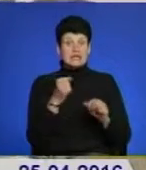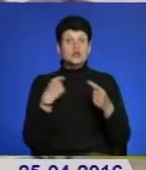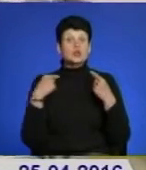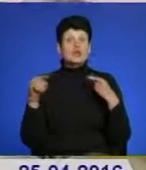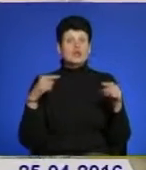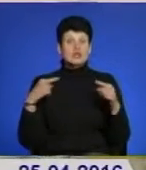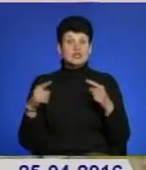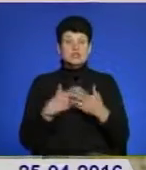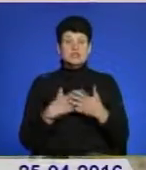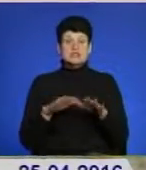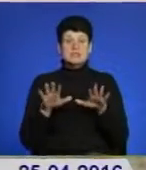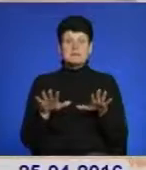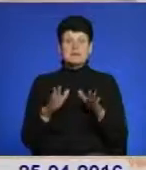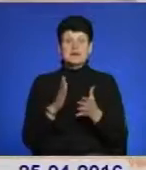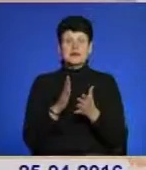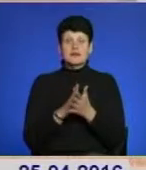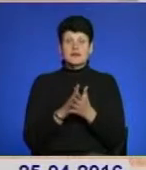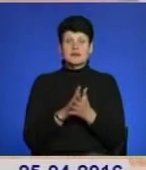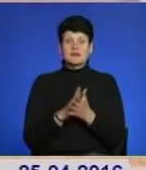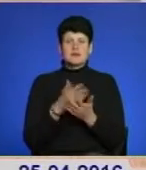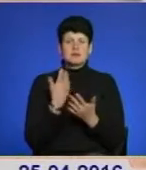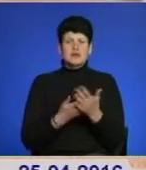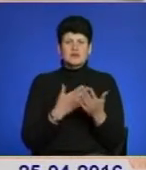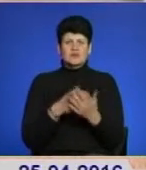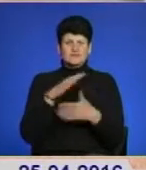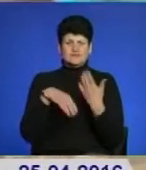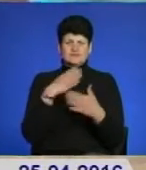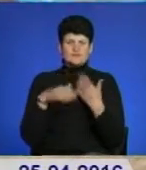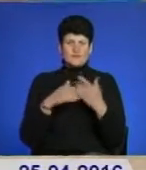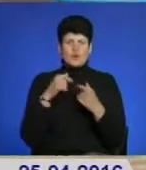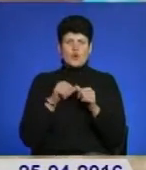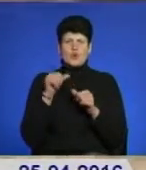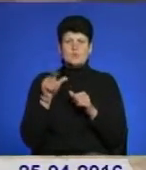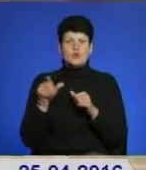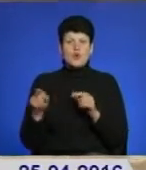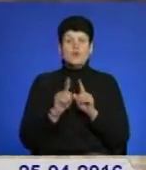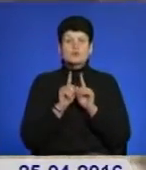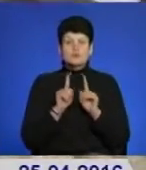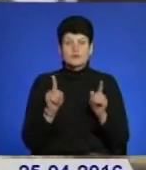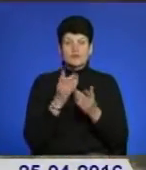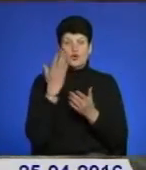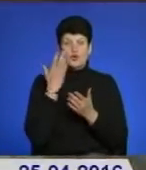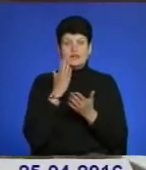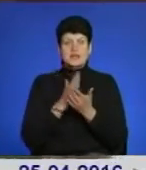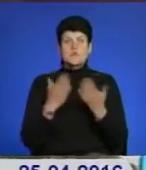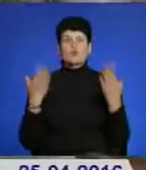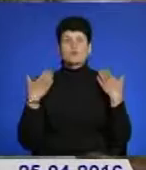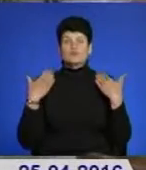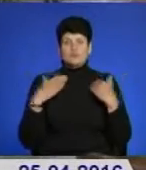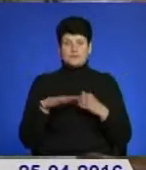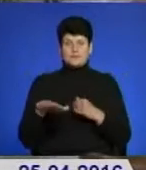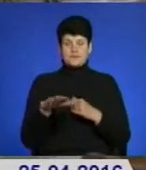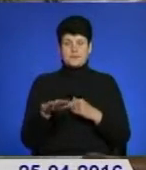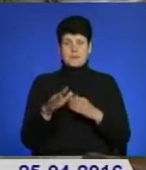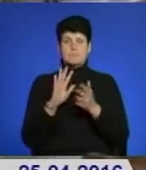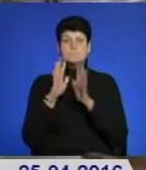громадські місця нерідко є зразком безкультур'я окремих громадян. Особливо, коли йдеться про відпочинкові зони. Парк